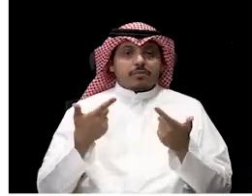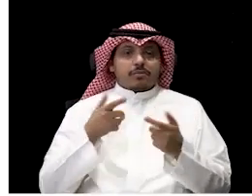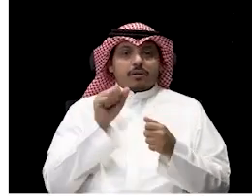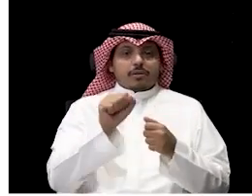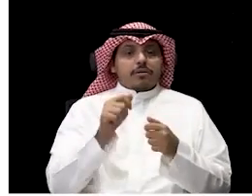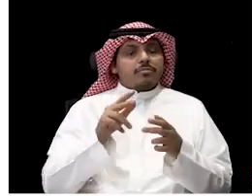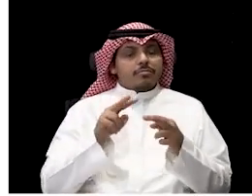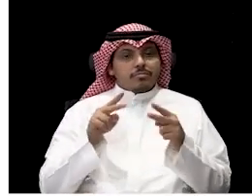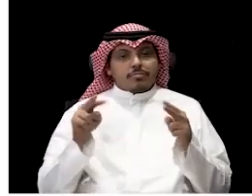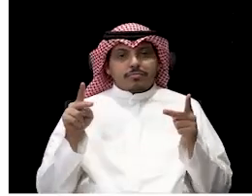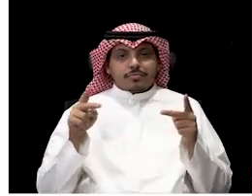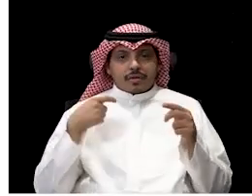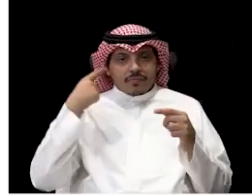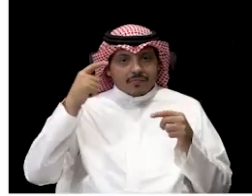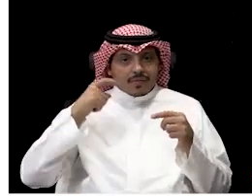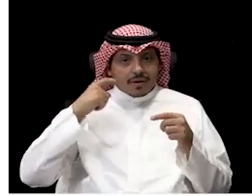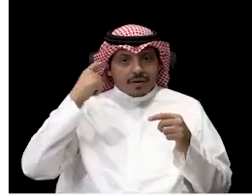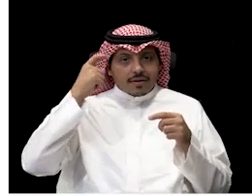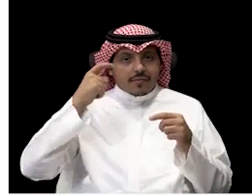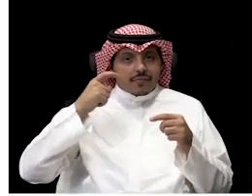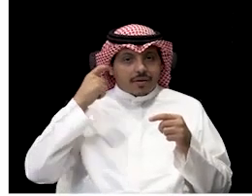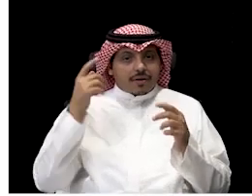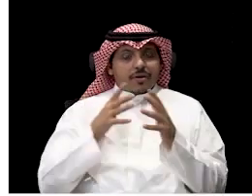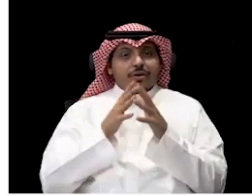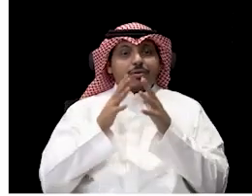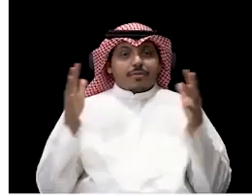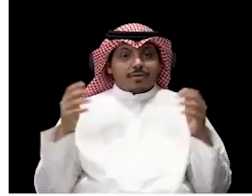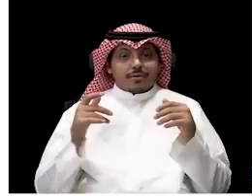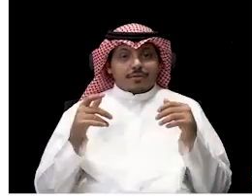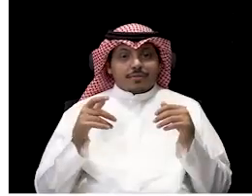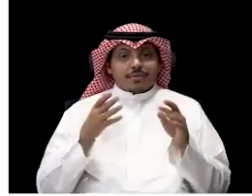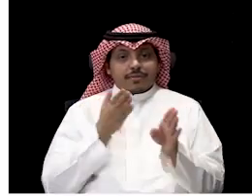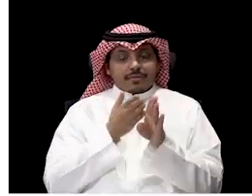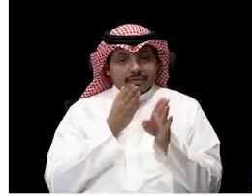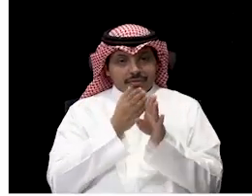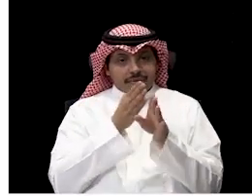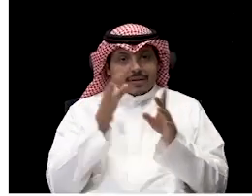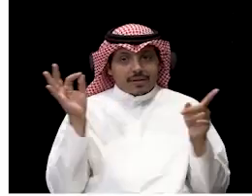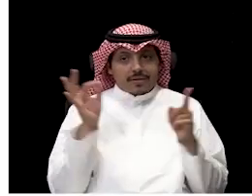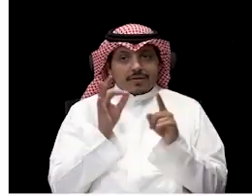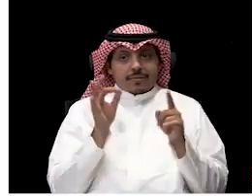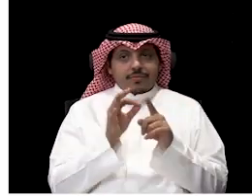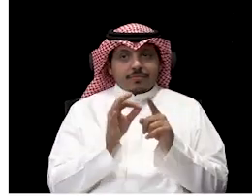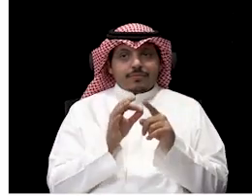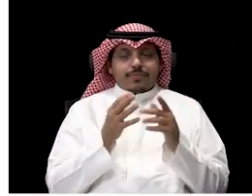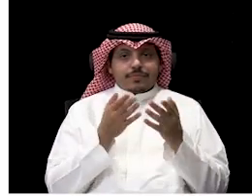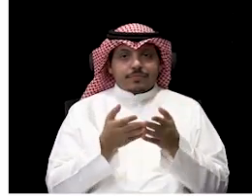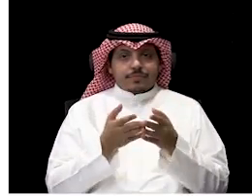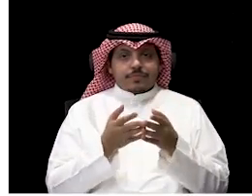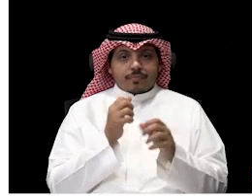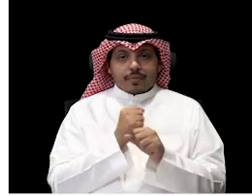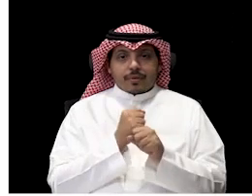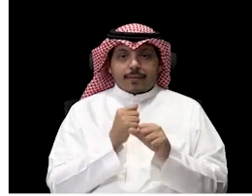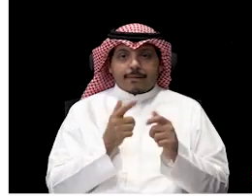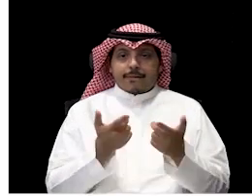ماذا؟ هذه الفقرة تحتاج لتفكير وتحديد ماذا؟ أهدافك ومهنتك، ثم تعمل على